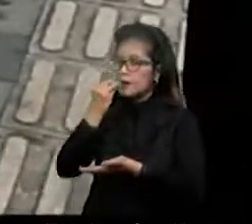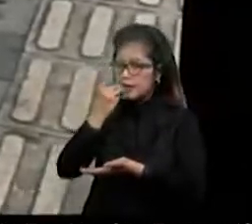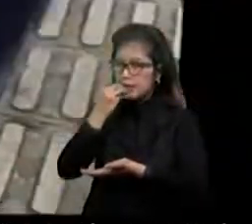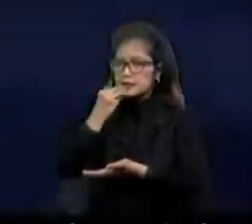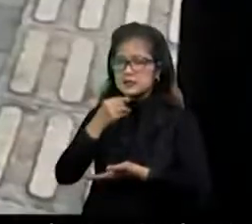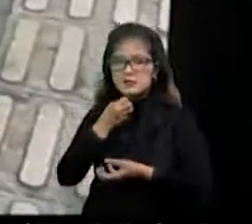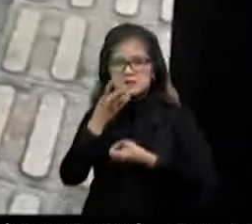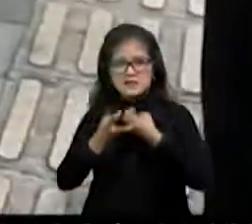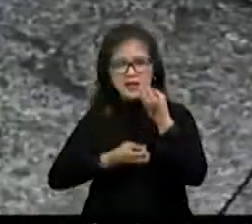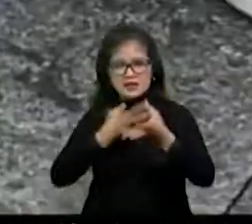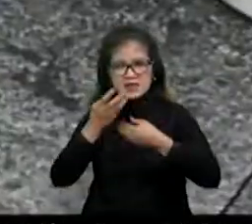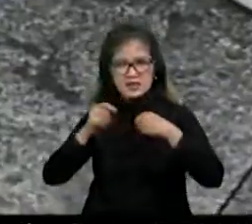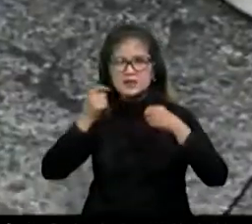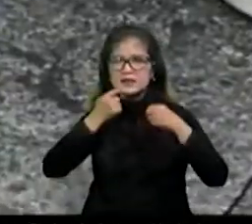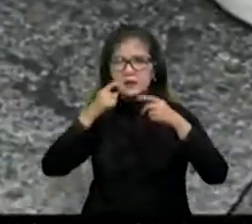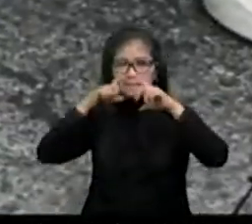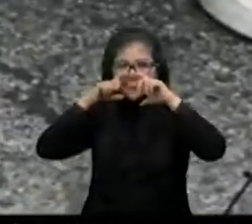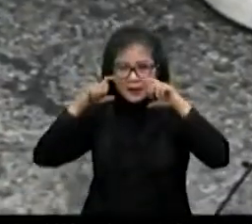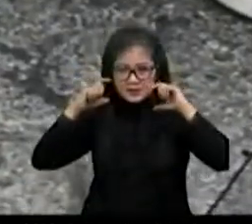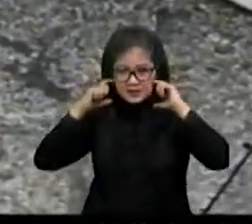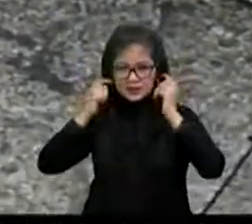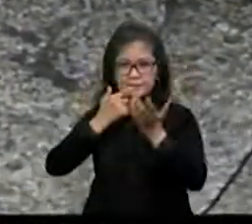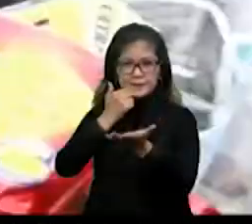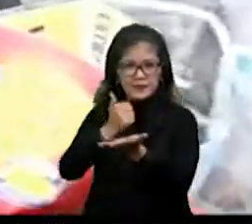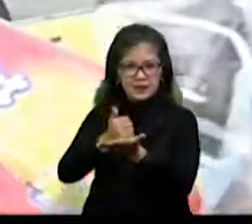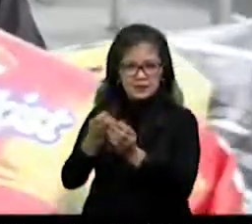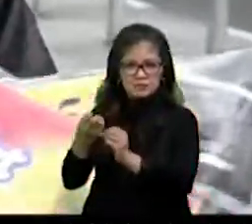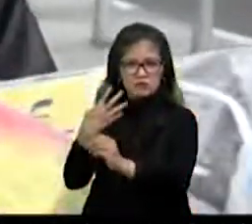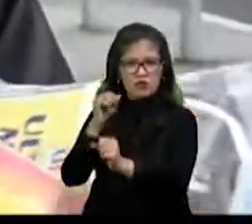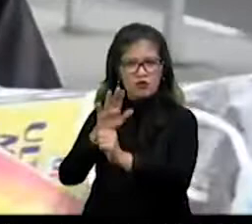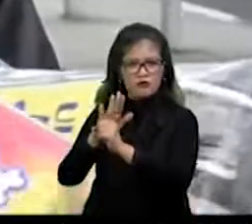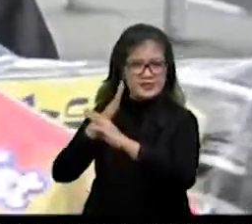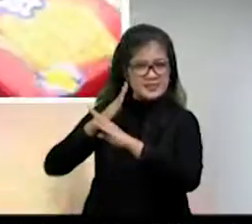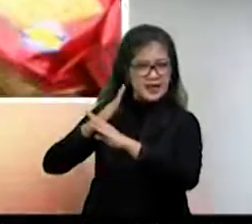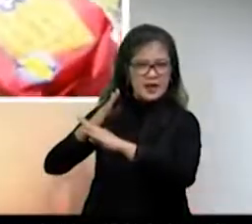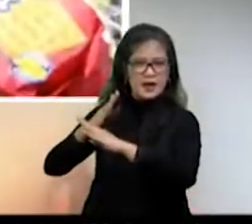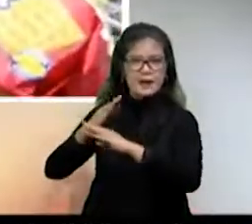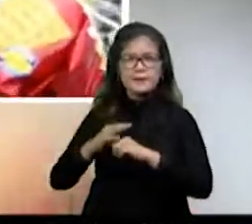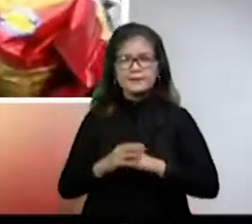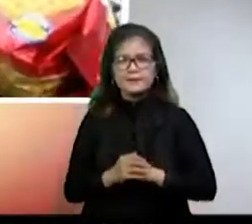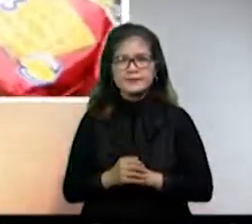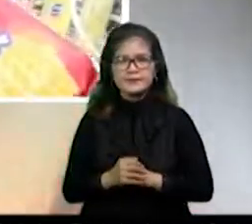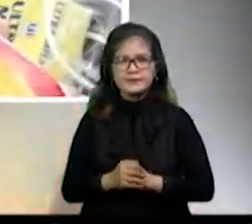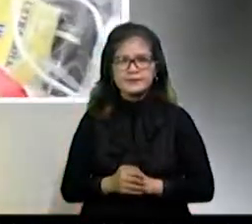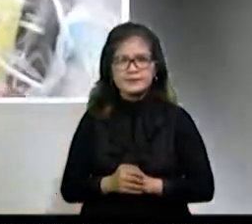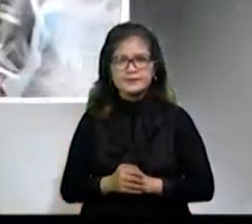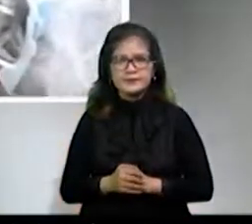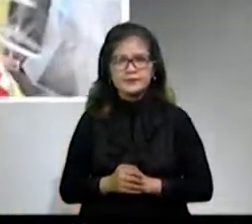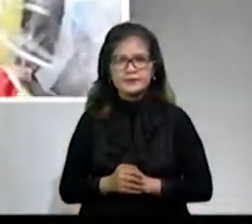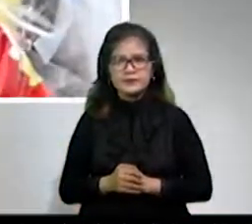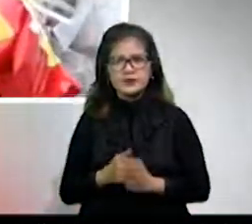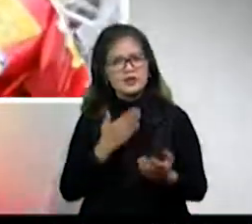menjelaskan pentingnya penggunaan masker untuk mencegah penularan COVID-19. Ya. Terima kasih maskernya setiap corona, semua